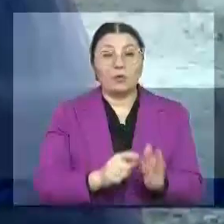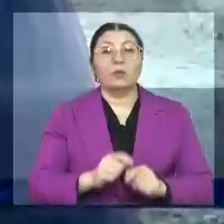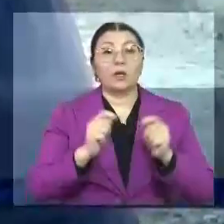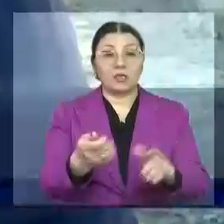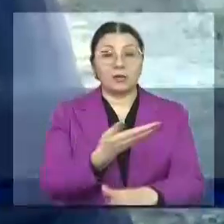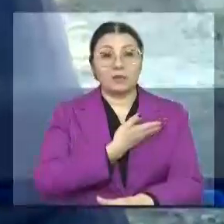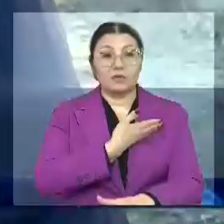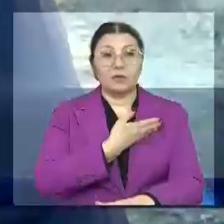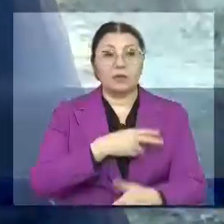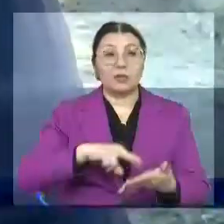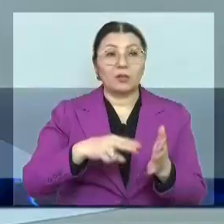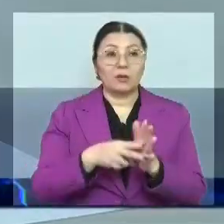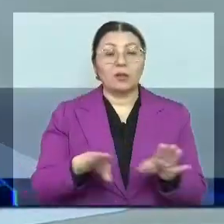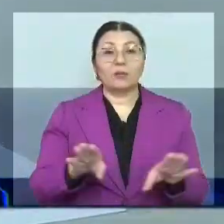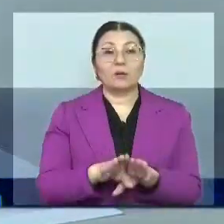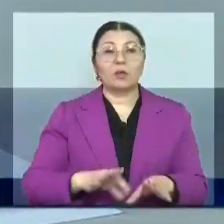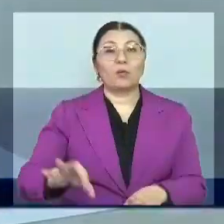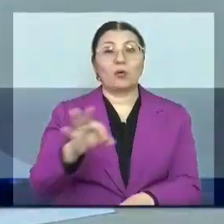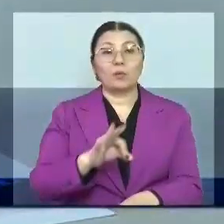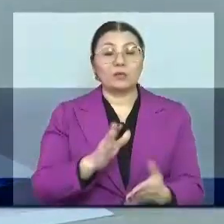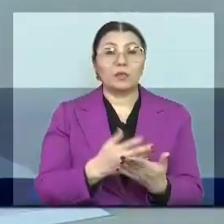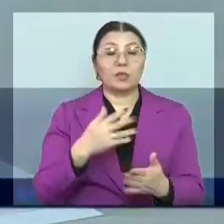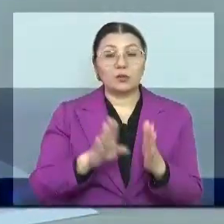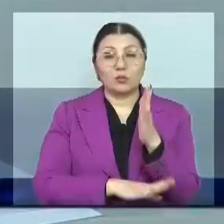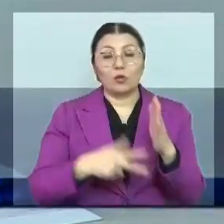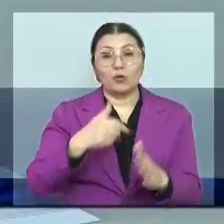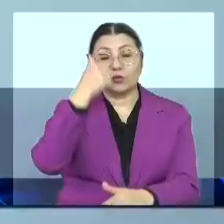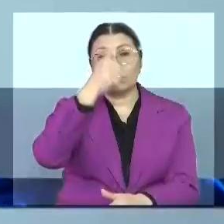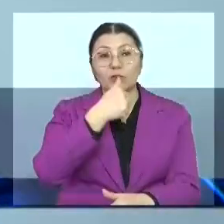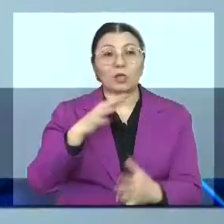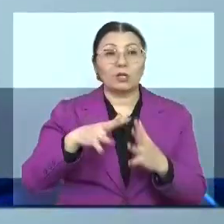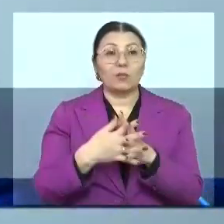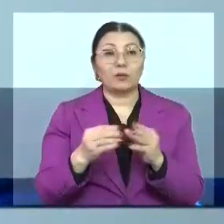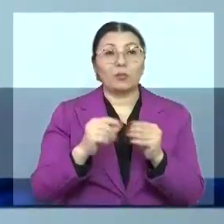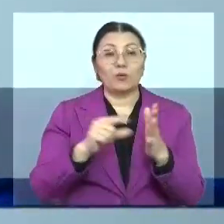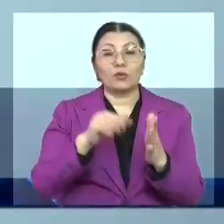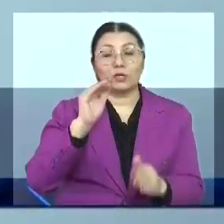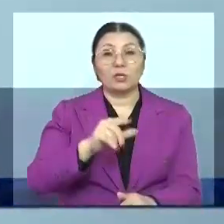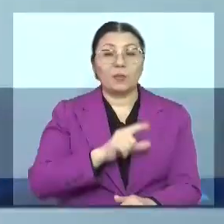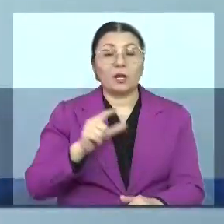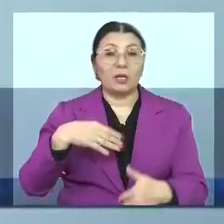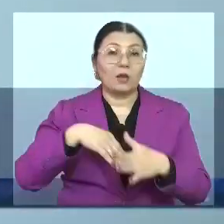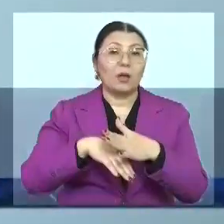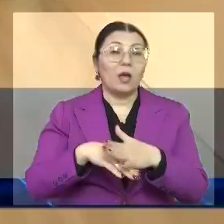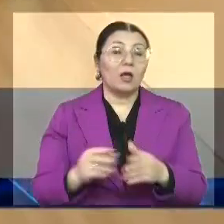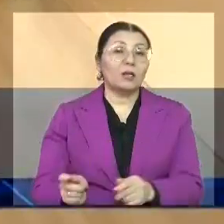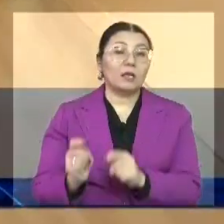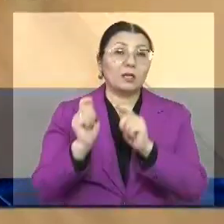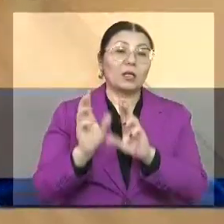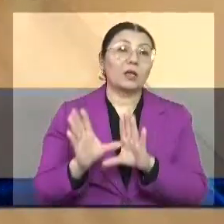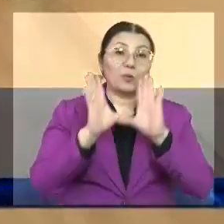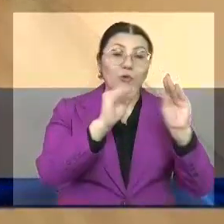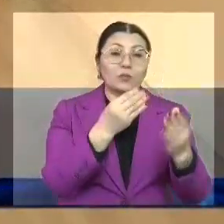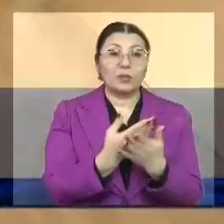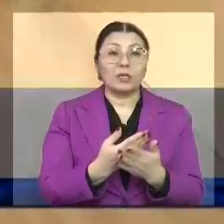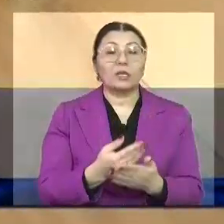уақытта. Жоспарымыз біздің осылай. Облыста кейінгі 3 жылда елді мекендерден 17 мыңнан аса адам көшіп кеткен, бірақ шалғайлығына